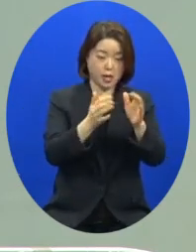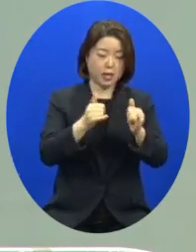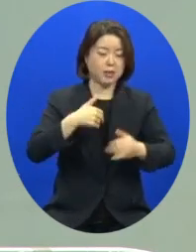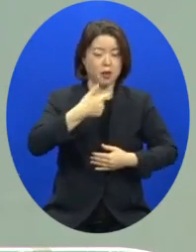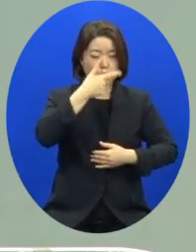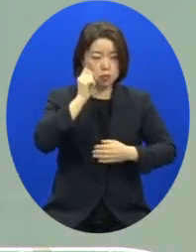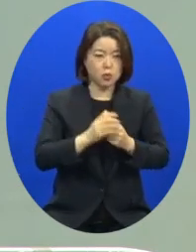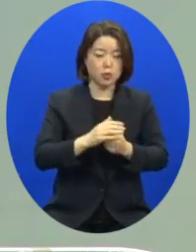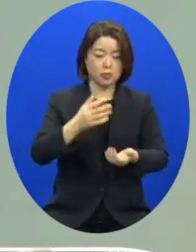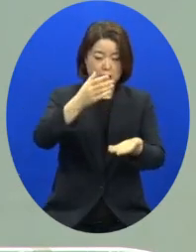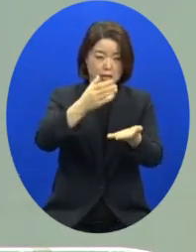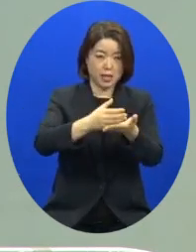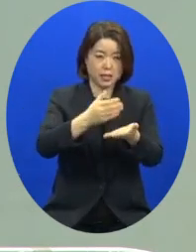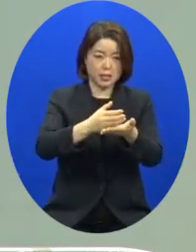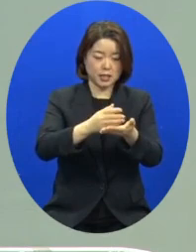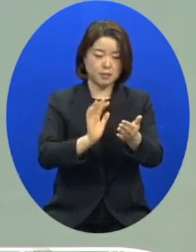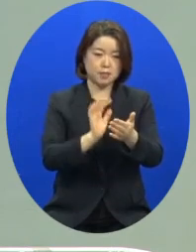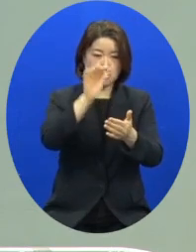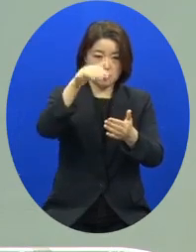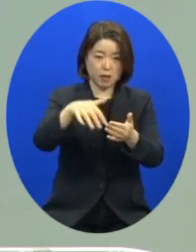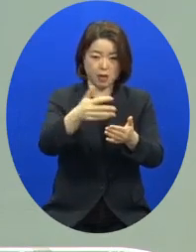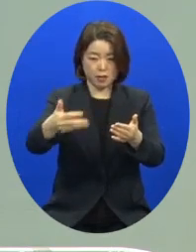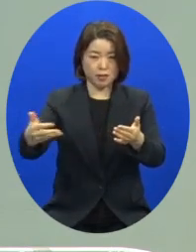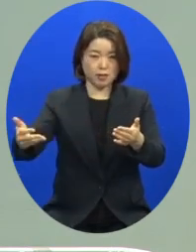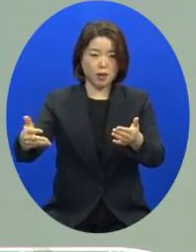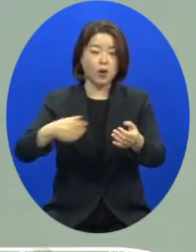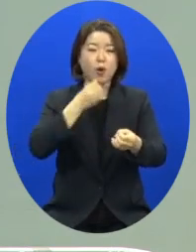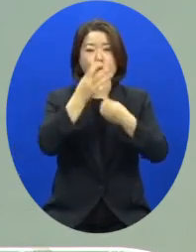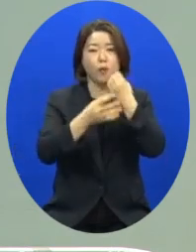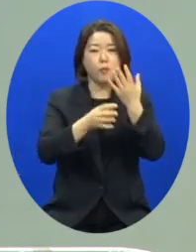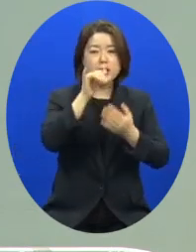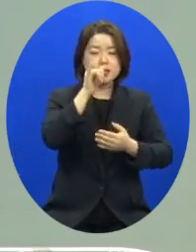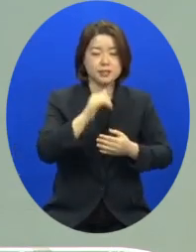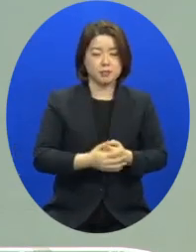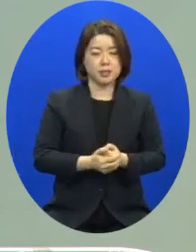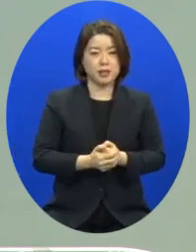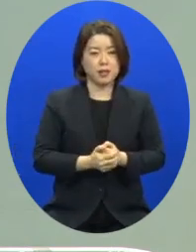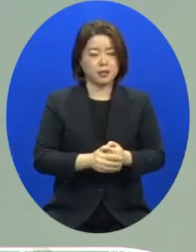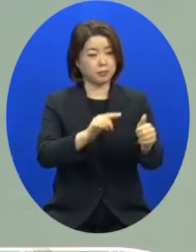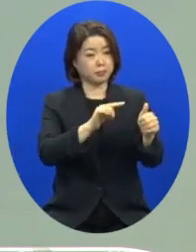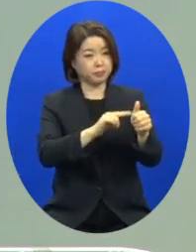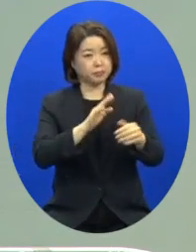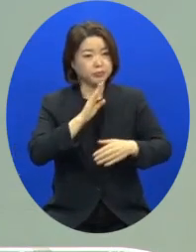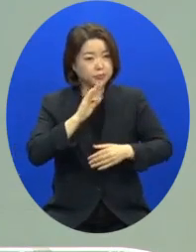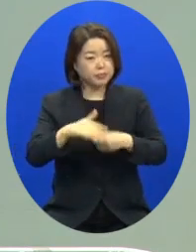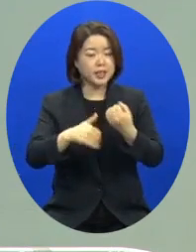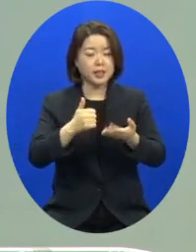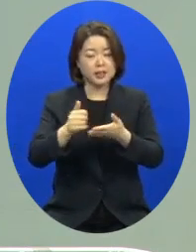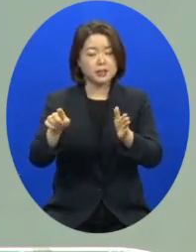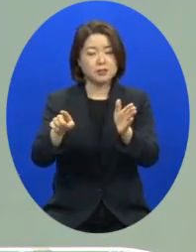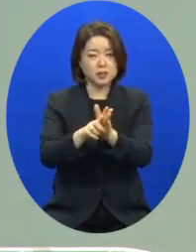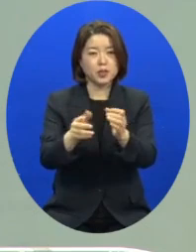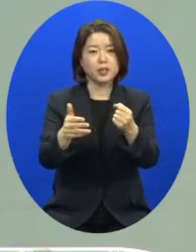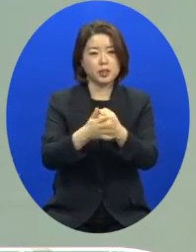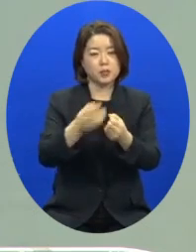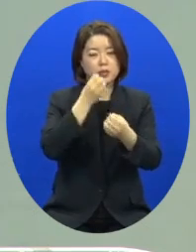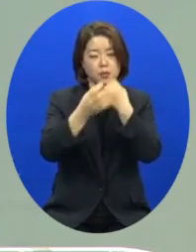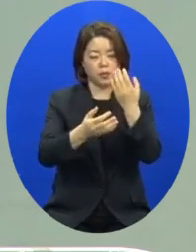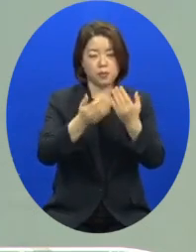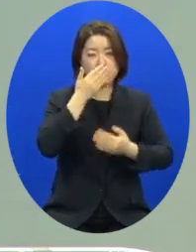나의 잔이 넘치나이다, 그렇게 고백을 했습니다. 그가 진짜 하나님을 믿었기 때문에 그렇게 고백할 수